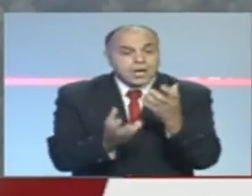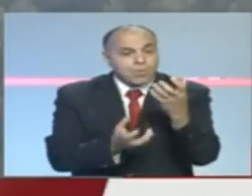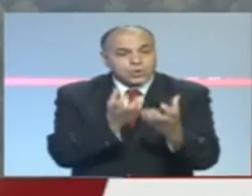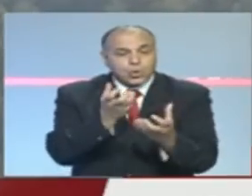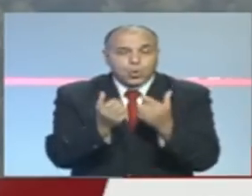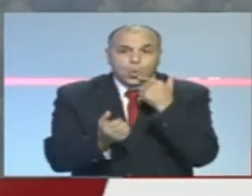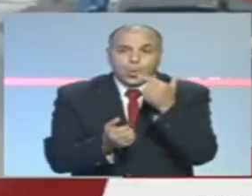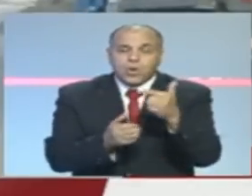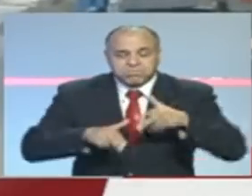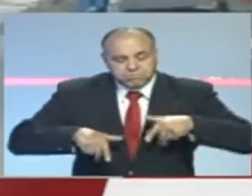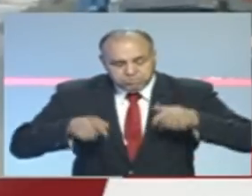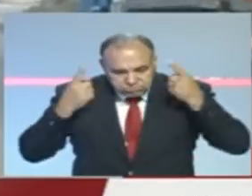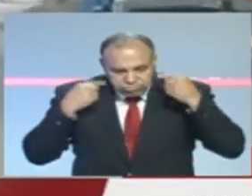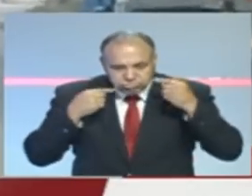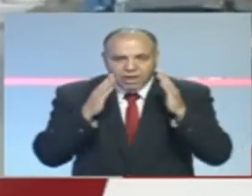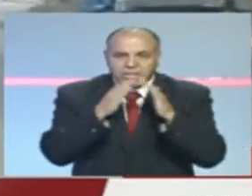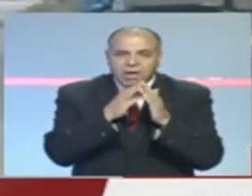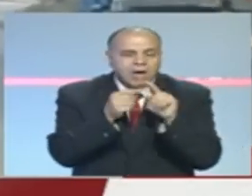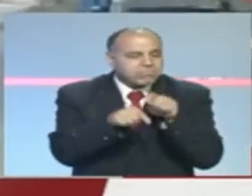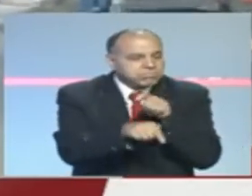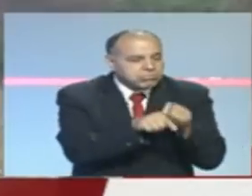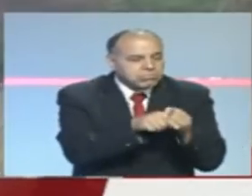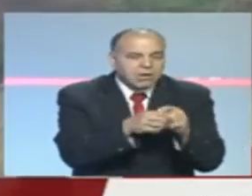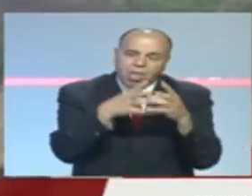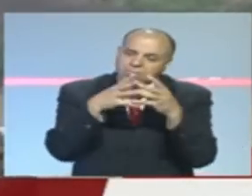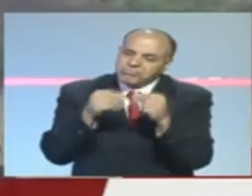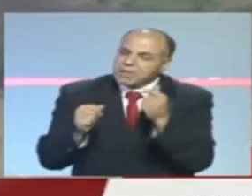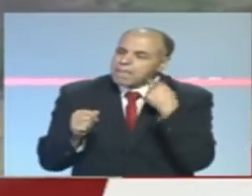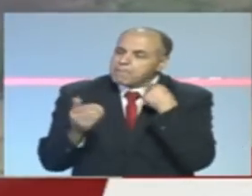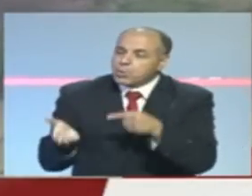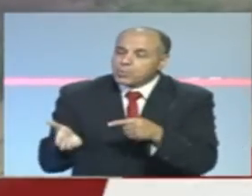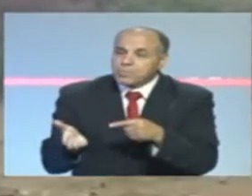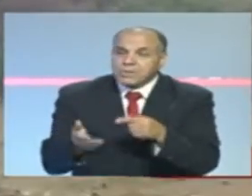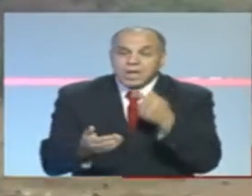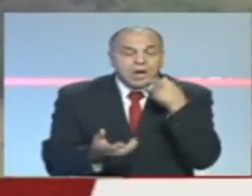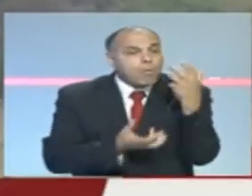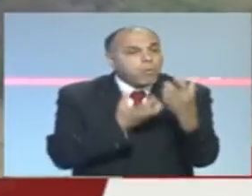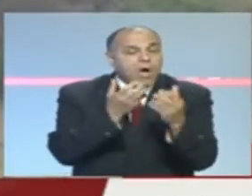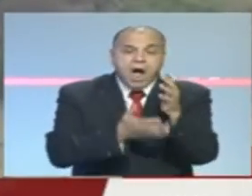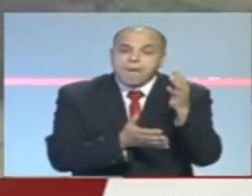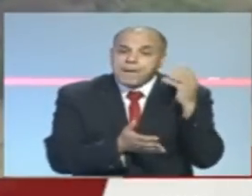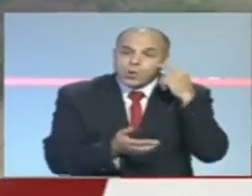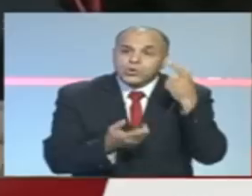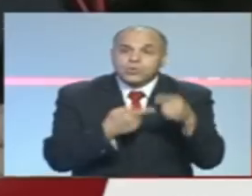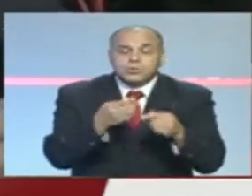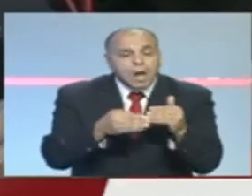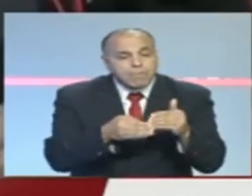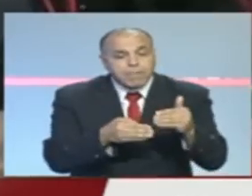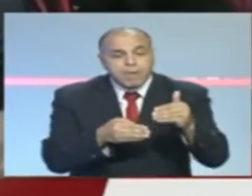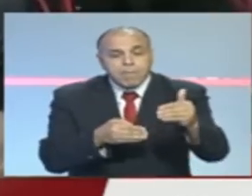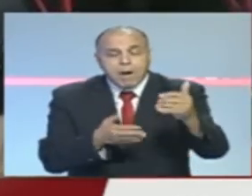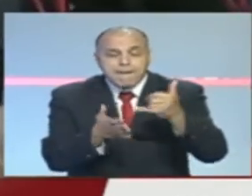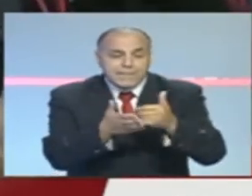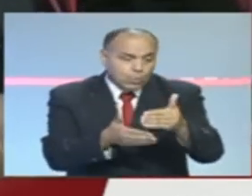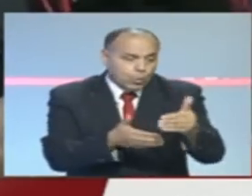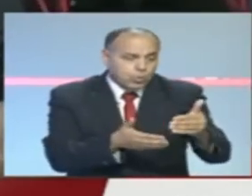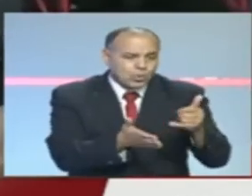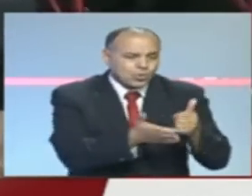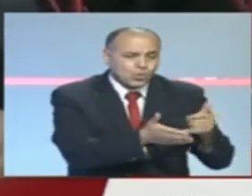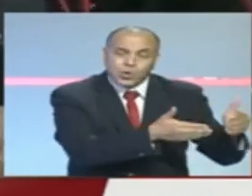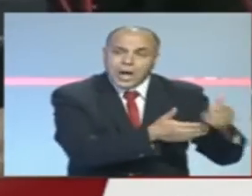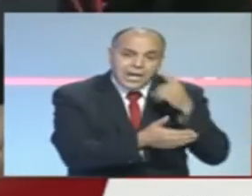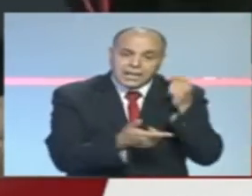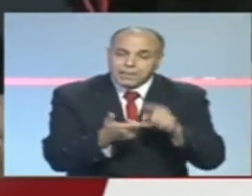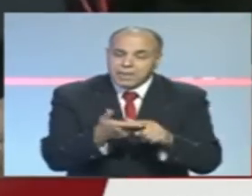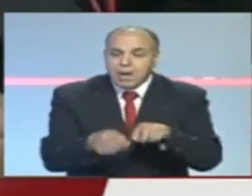نفقد المواشي وبيوت النحل وغيرها من الممتلكات الحرائق الغربيه التي تجتاح منطقه الفوز عين الدببه